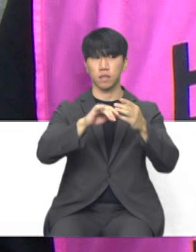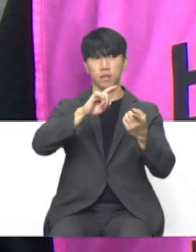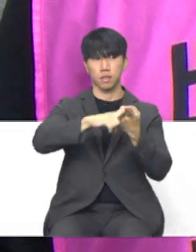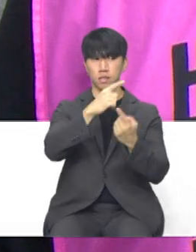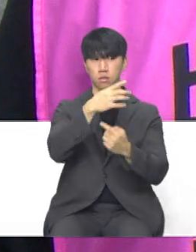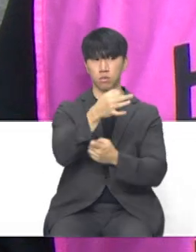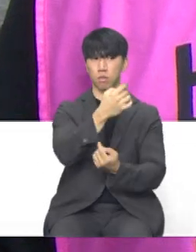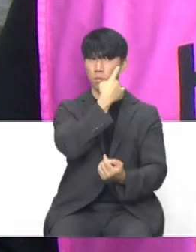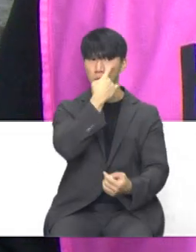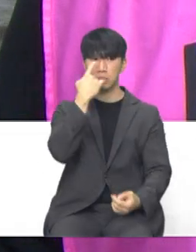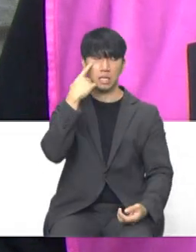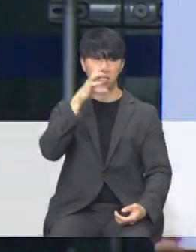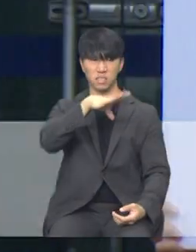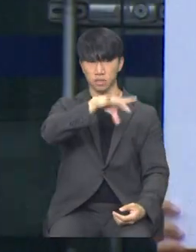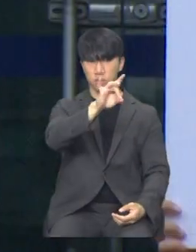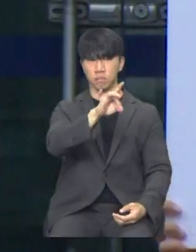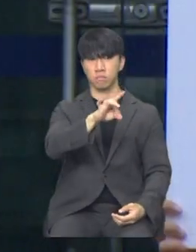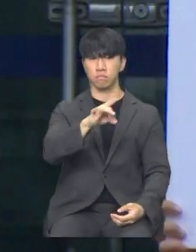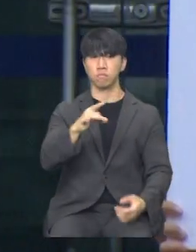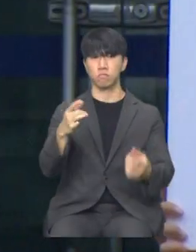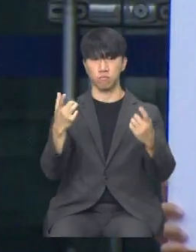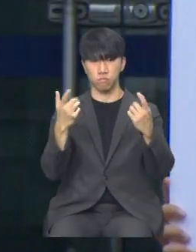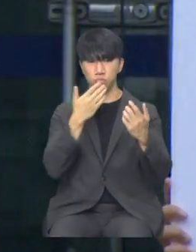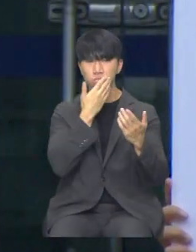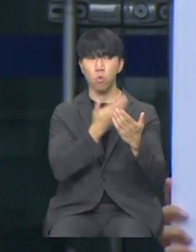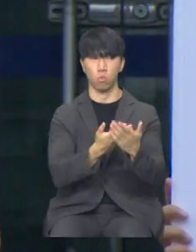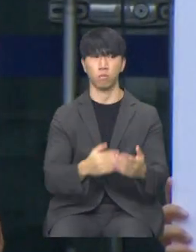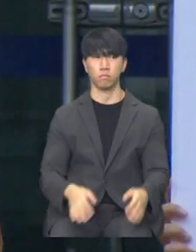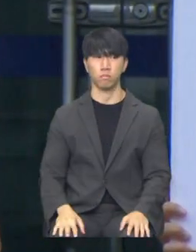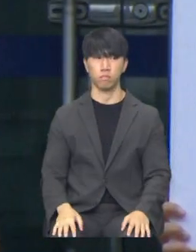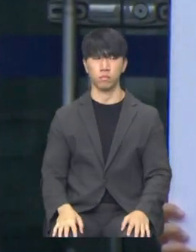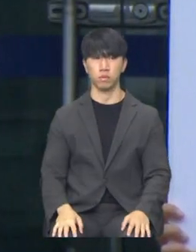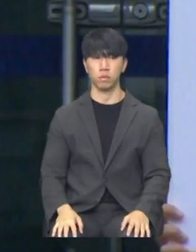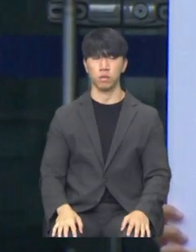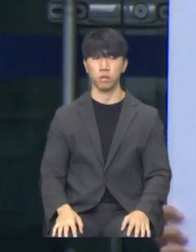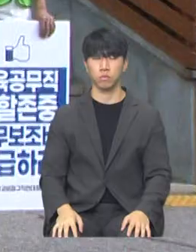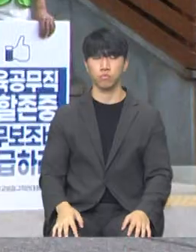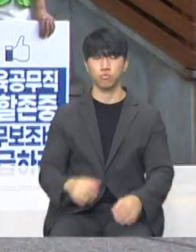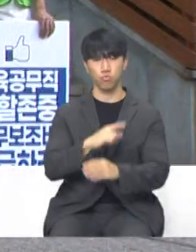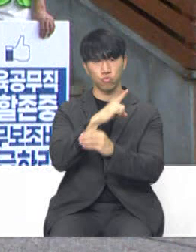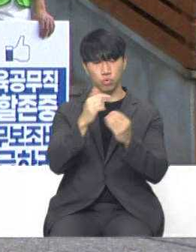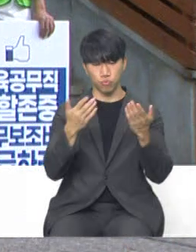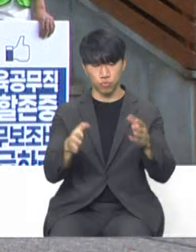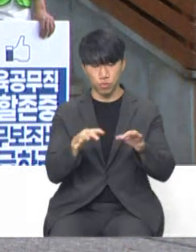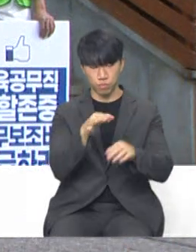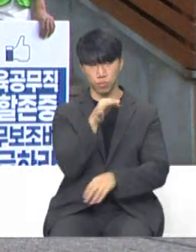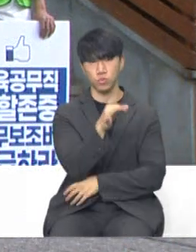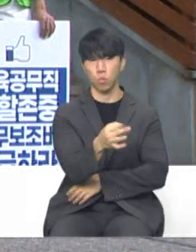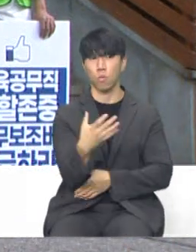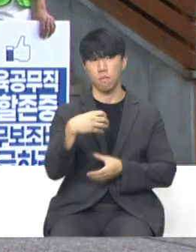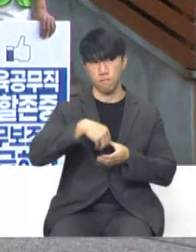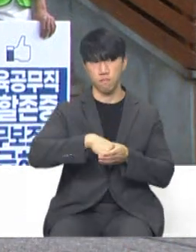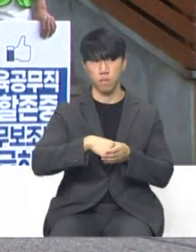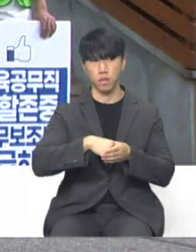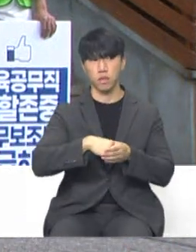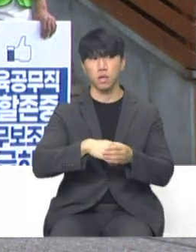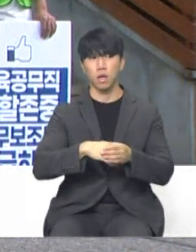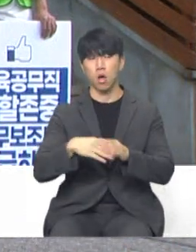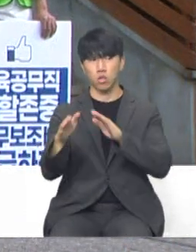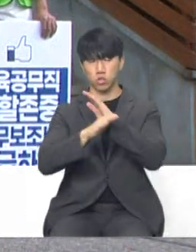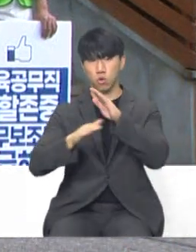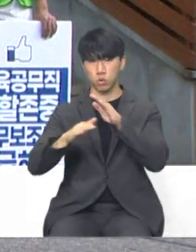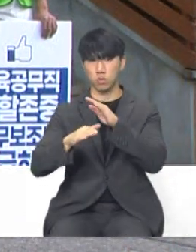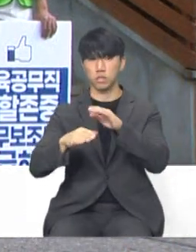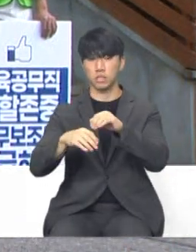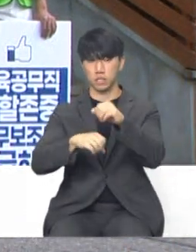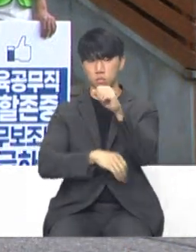보장의 첫 수순이다. 명절 휴가비도 도마 위에 올랐습니다. 정규직은 기본급의